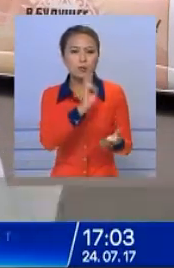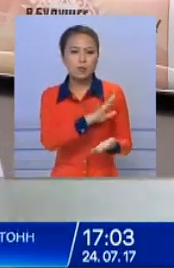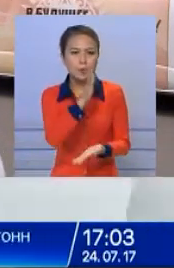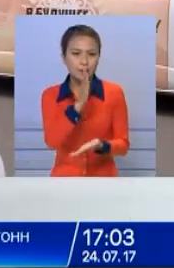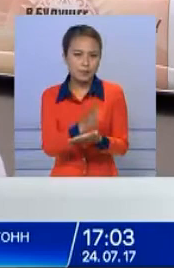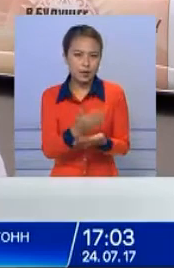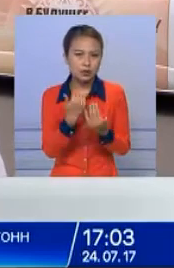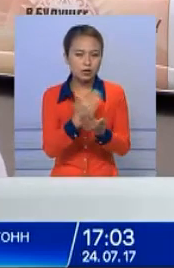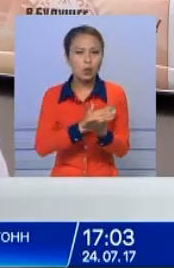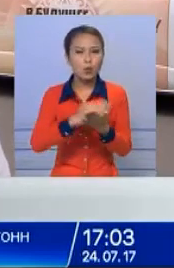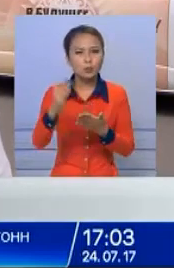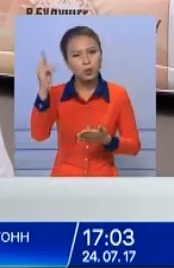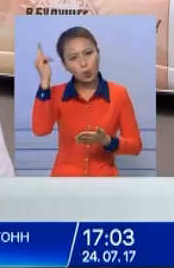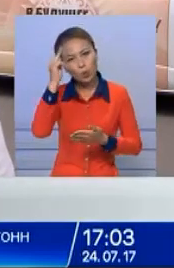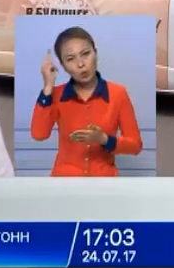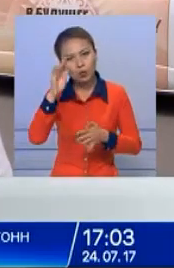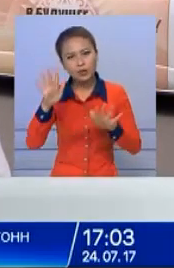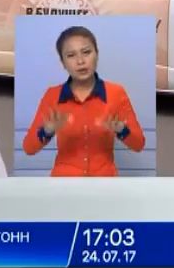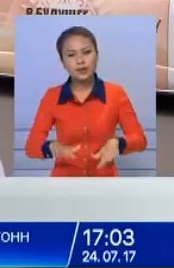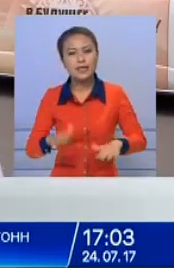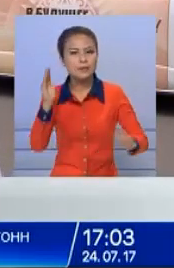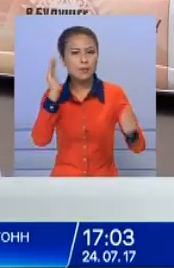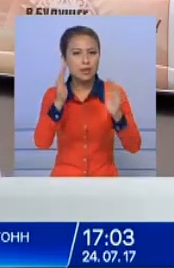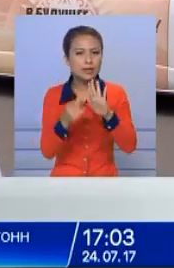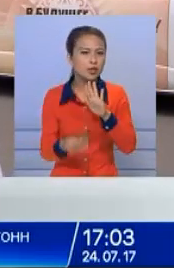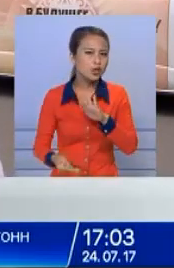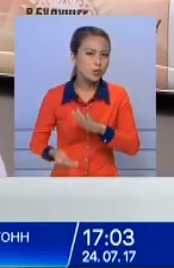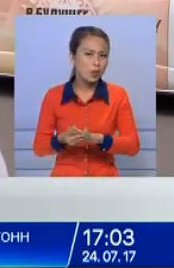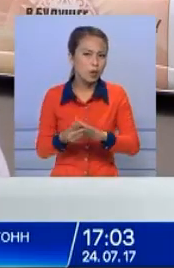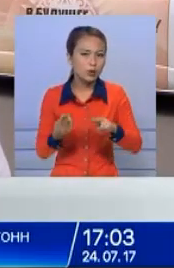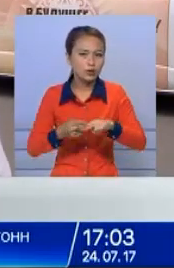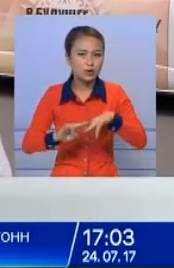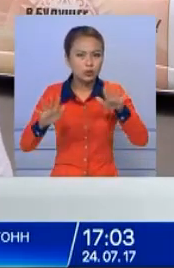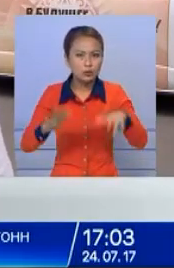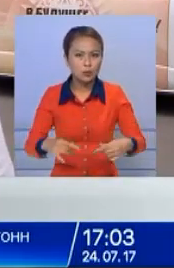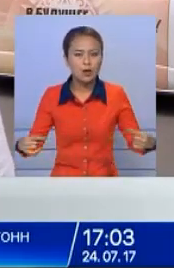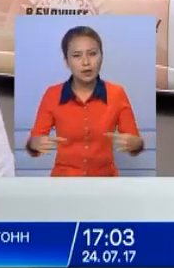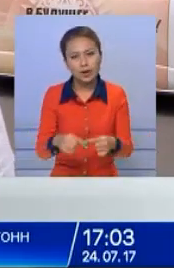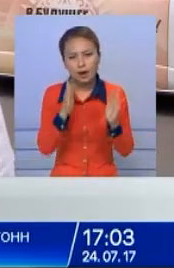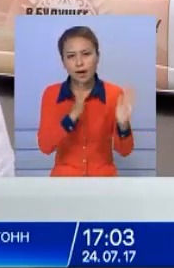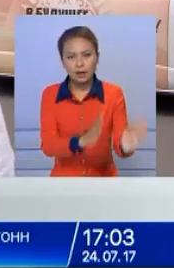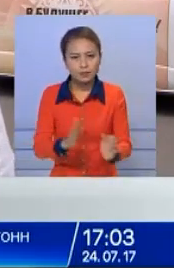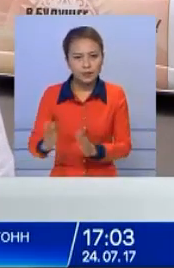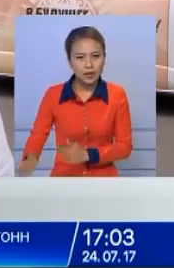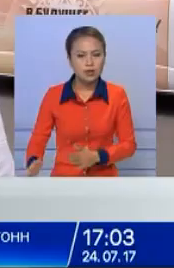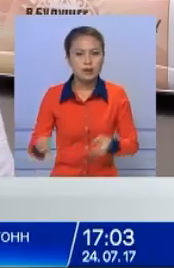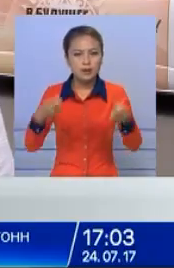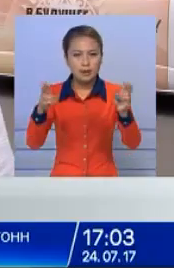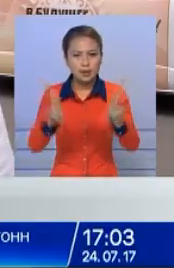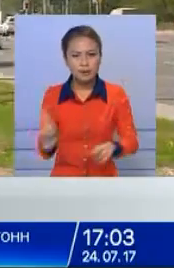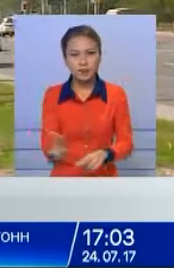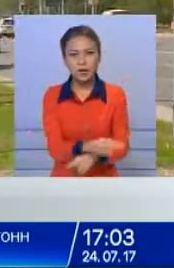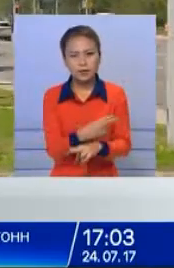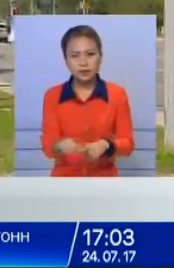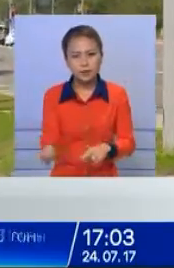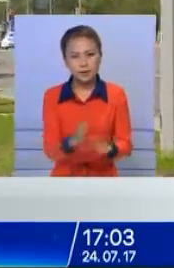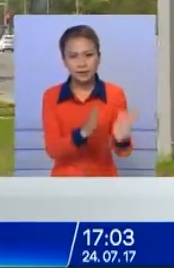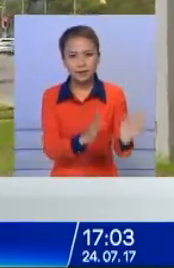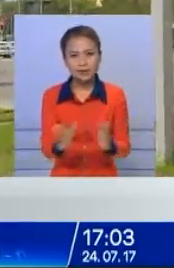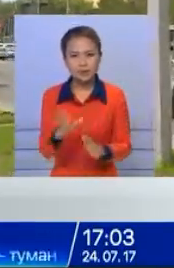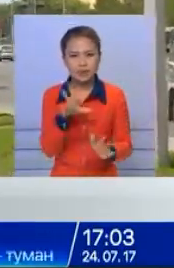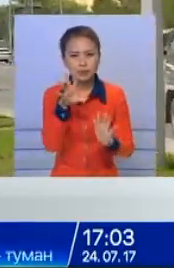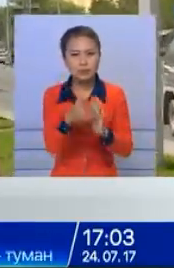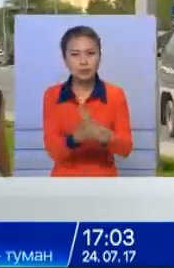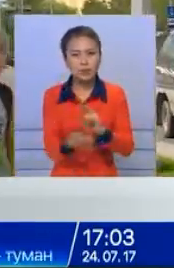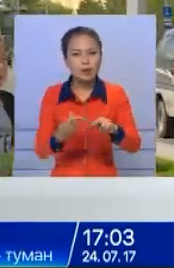Барлық жоғары оқу орындарында осы сыбайлас жемқорлыққа қарсы мәдениетті қалыптастыру бойынша арнайы пәндер енгізілген. Адамды